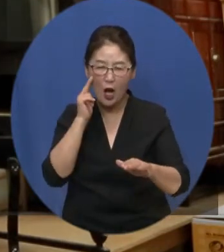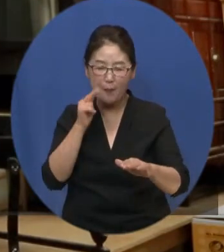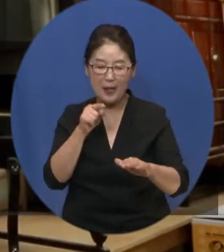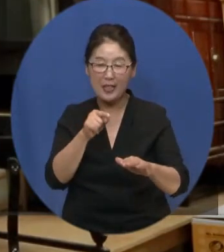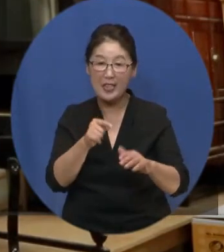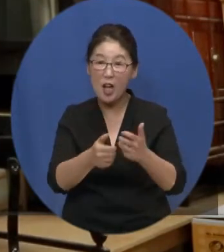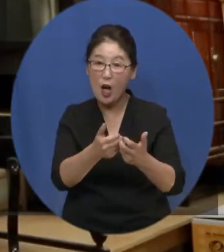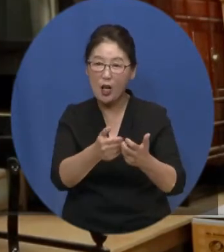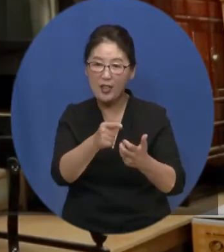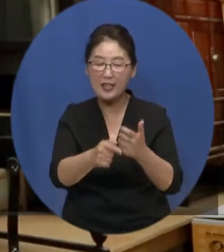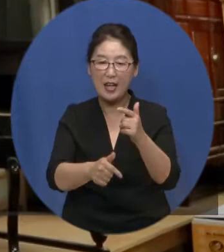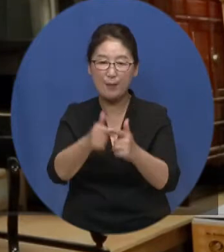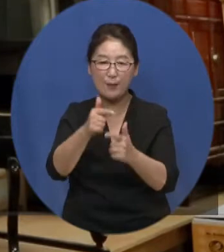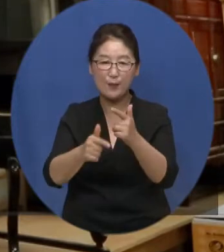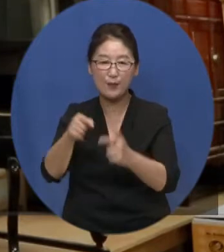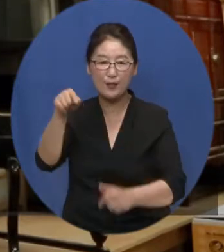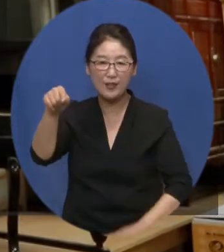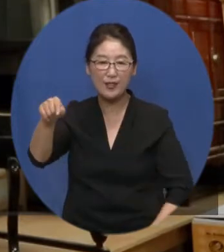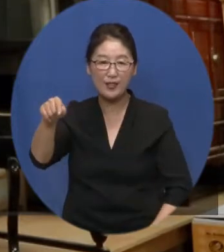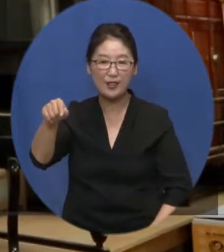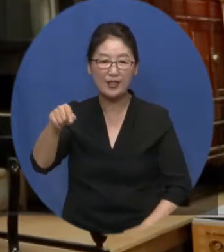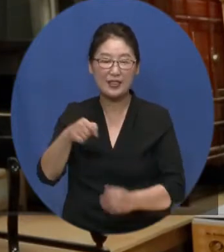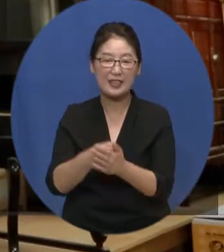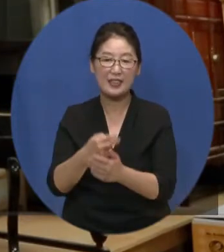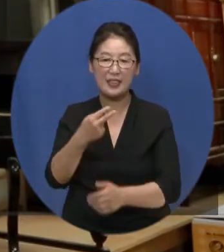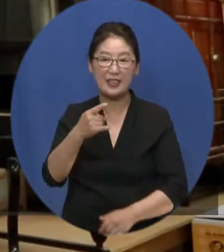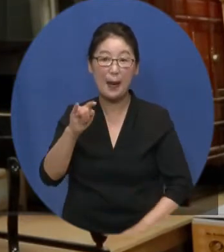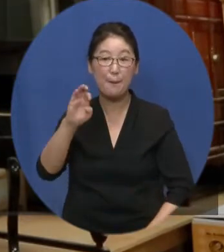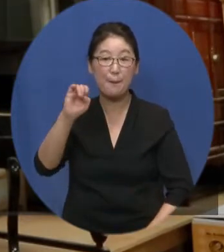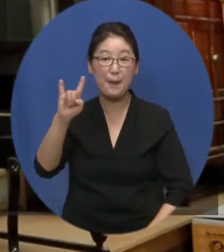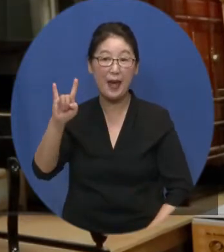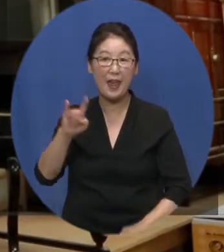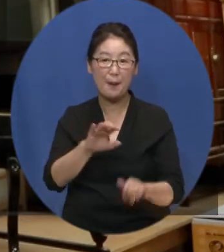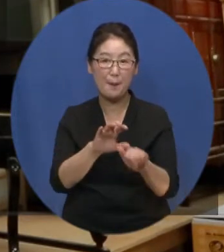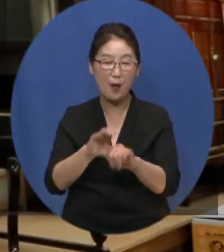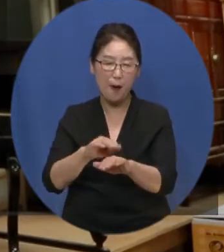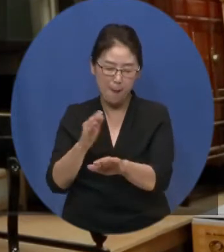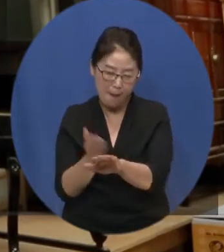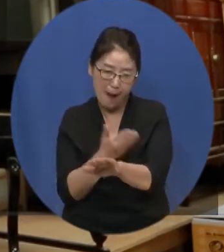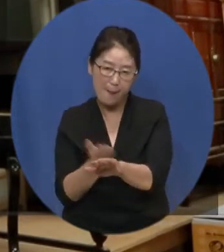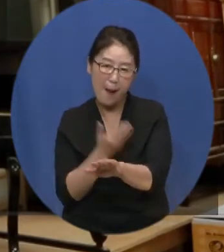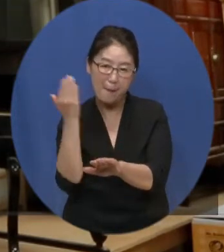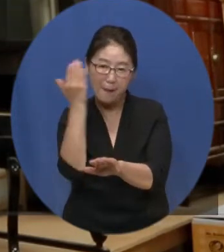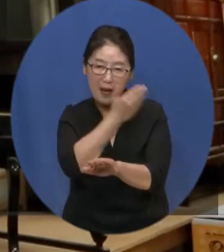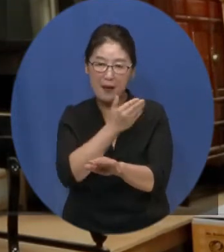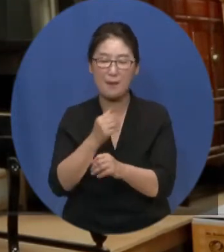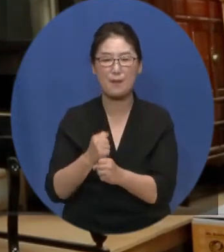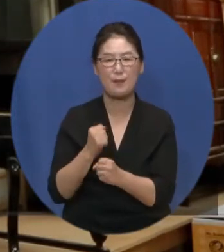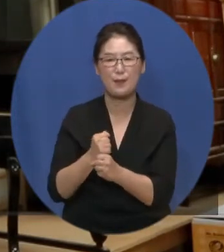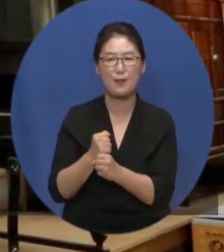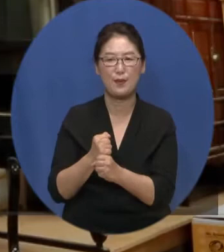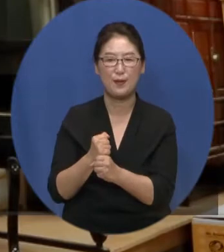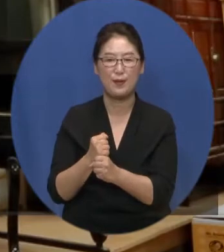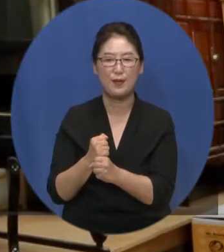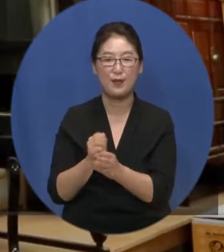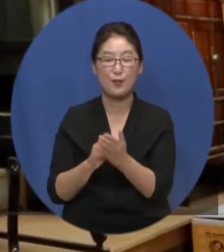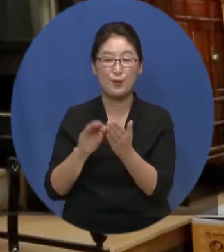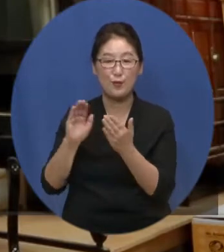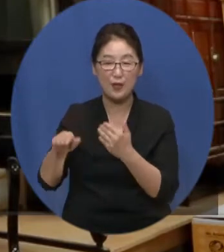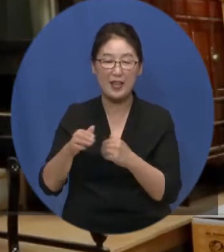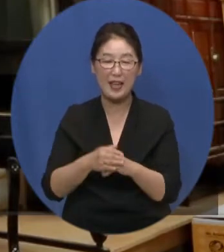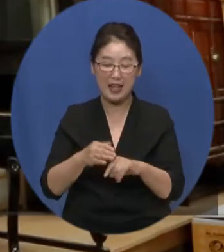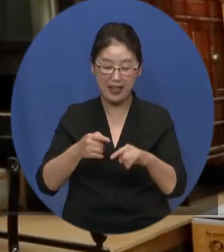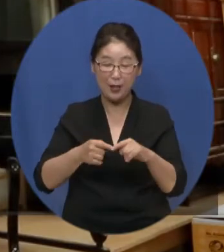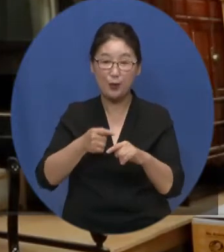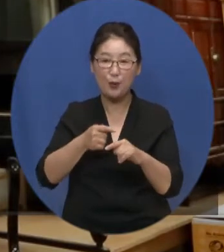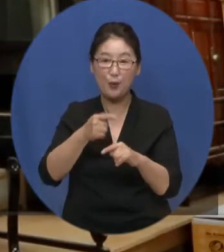인공기 개인 처럼 뭐 수업때 페라 자동대패 에서 깨끗하게 면을 좀 가공을 해서 그 다음에 재단을 하고